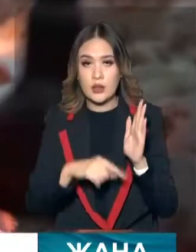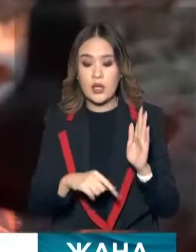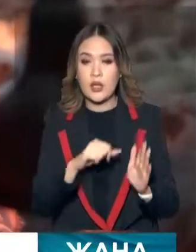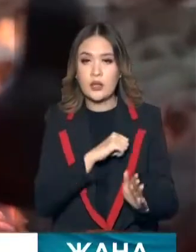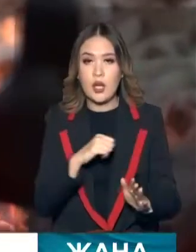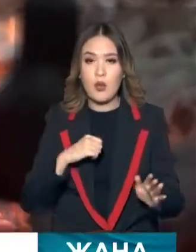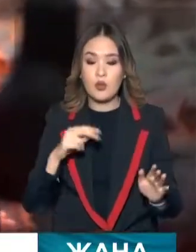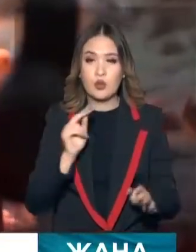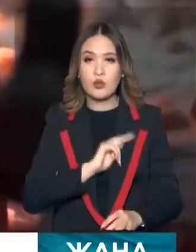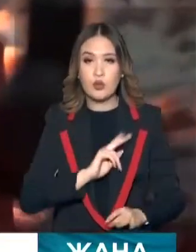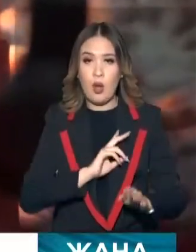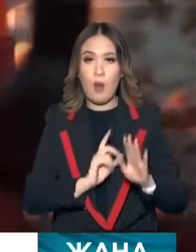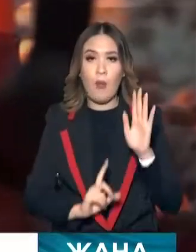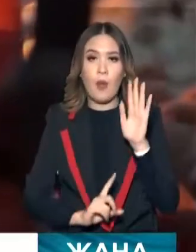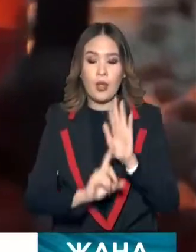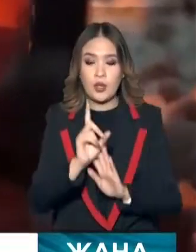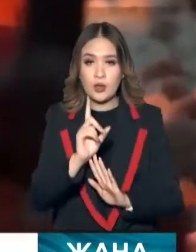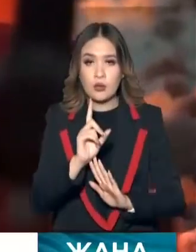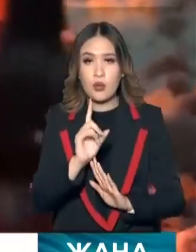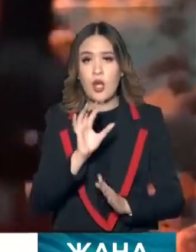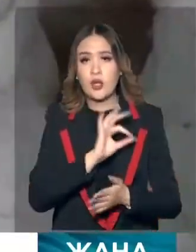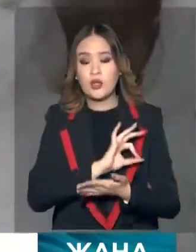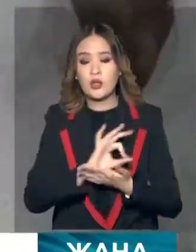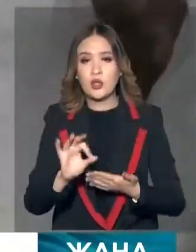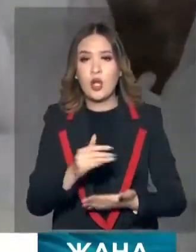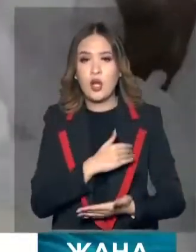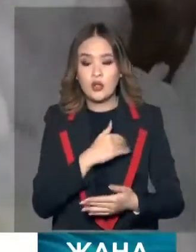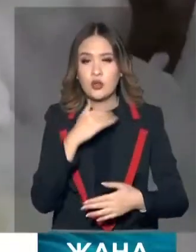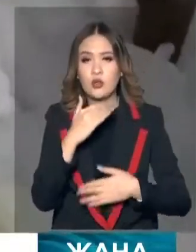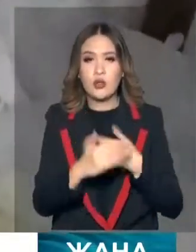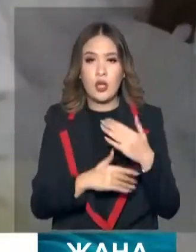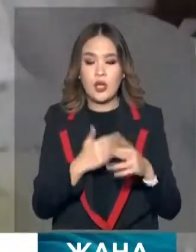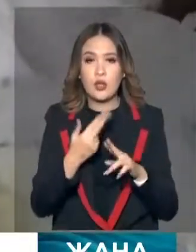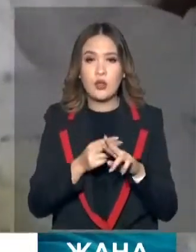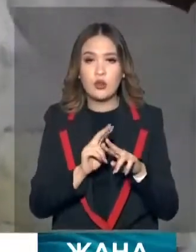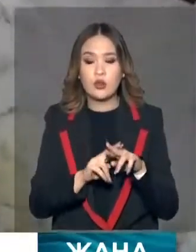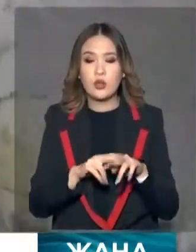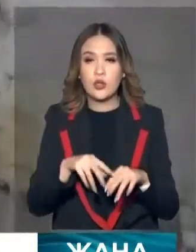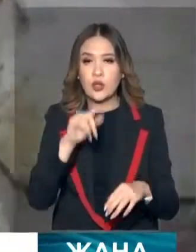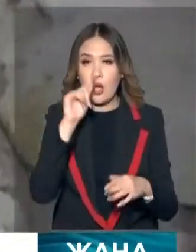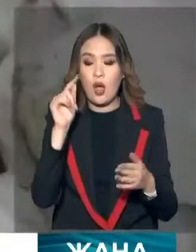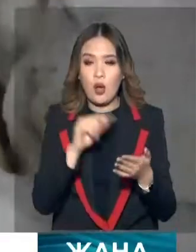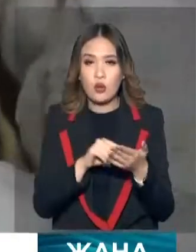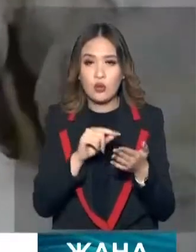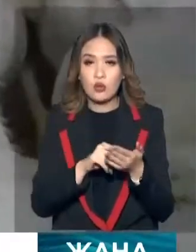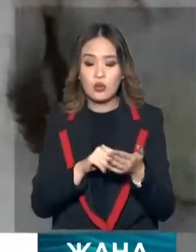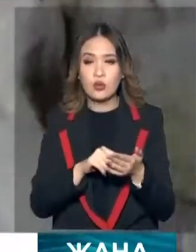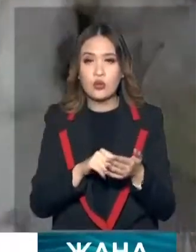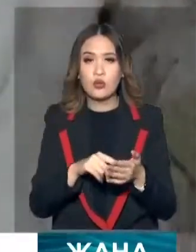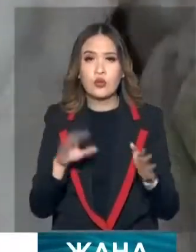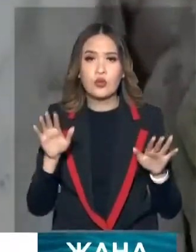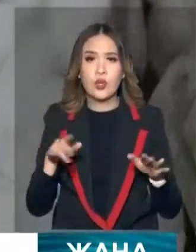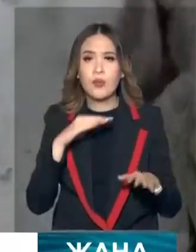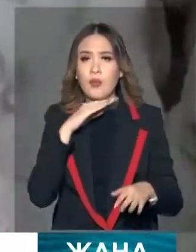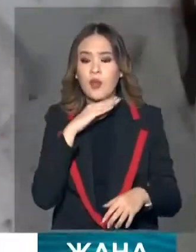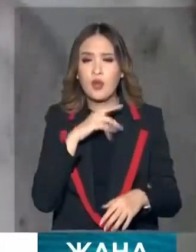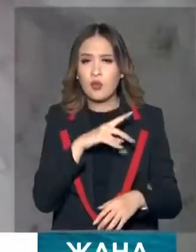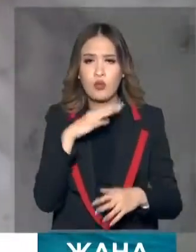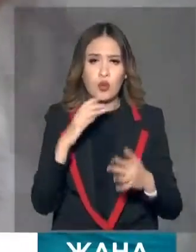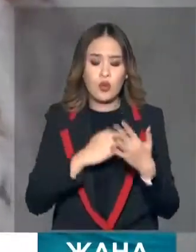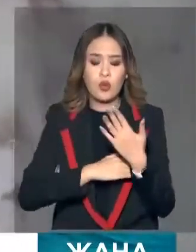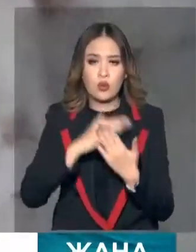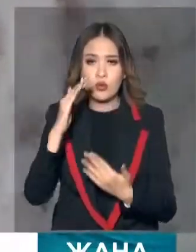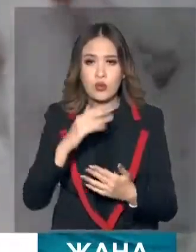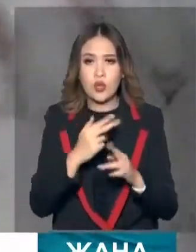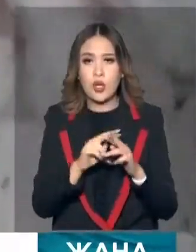істерін бастап, мана жақсы нәтижеге жетіп жатырды. Себебі тауық құс етіне деген сұраныс өте көп, жоғары.